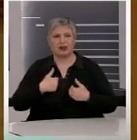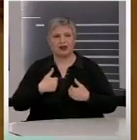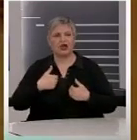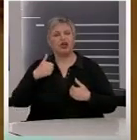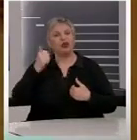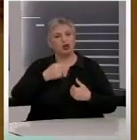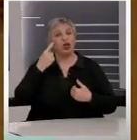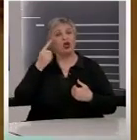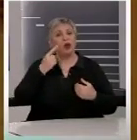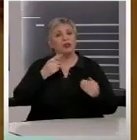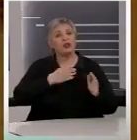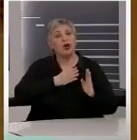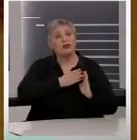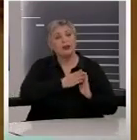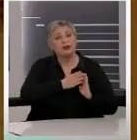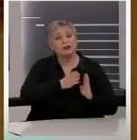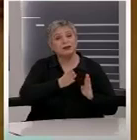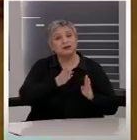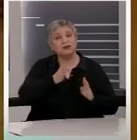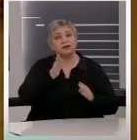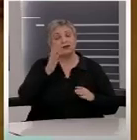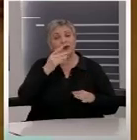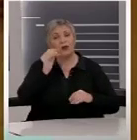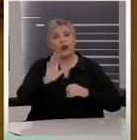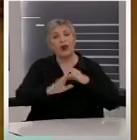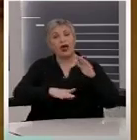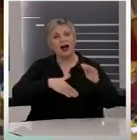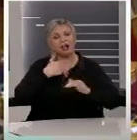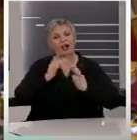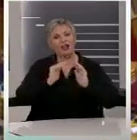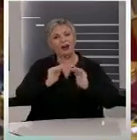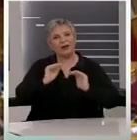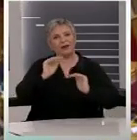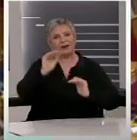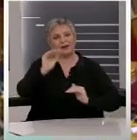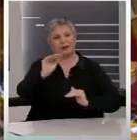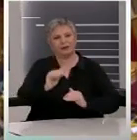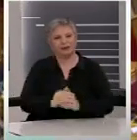η ανωδική, θα συνεχίσει για πάρα πολλά χρόνια.